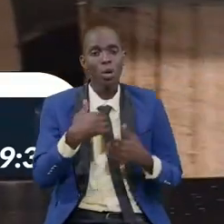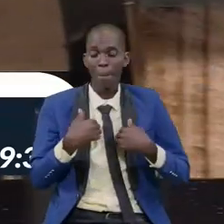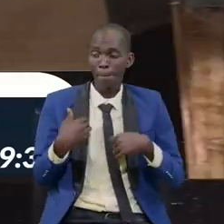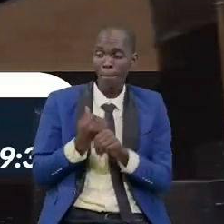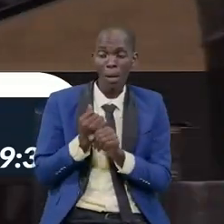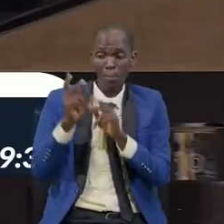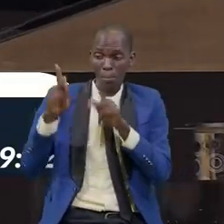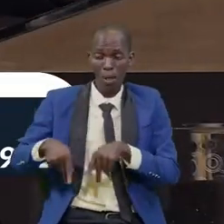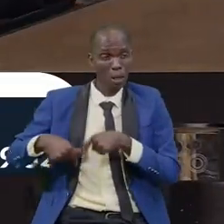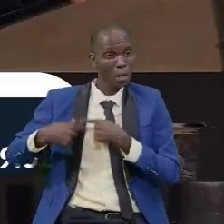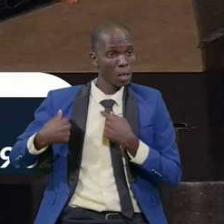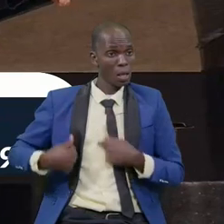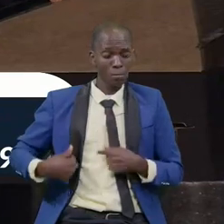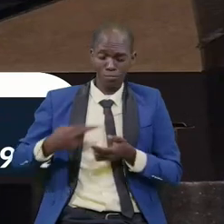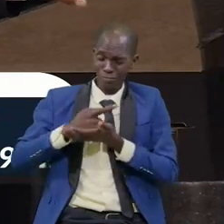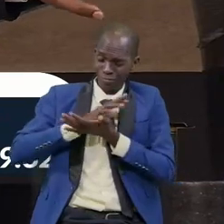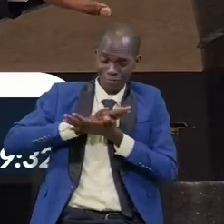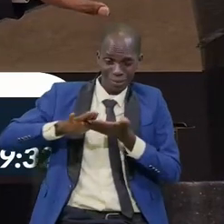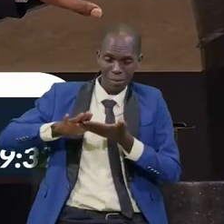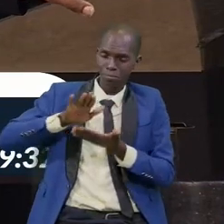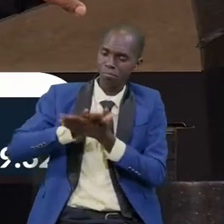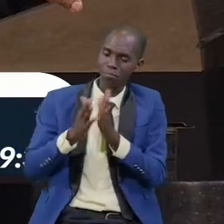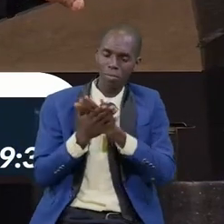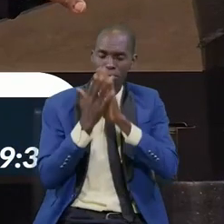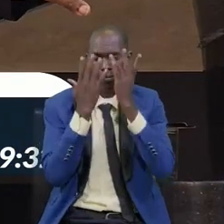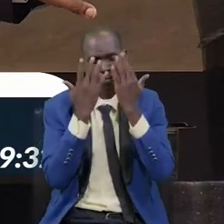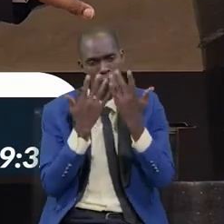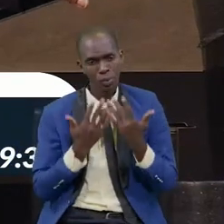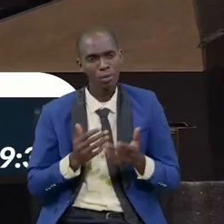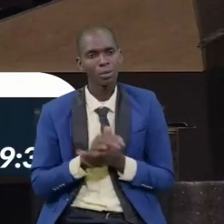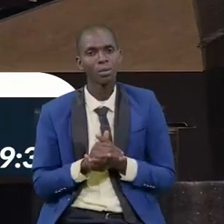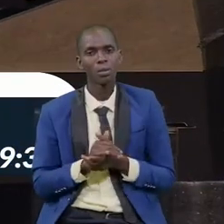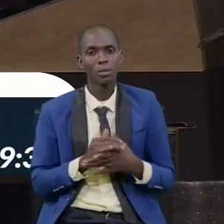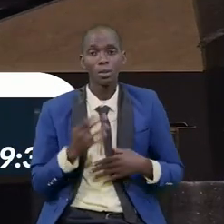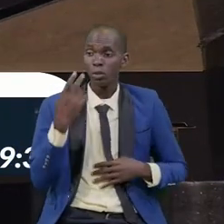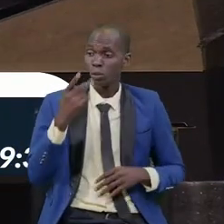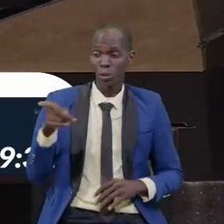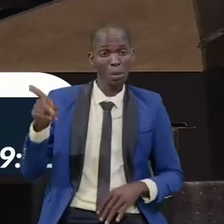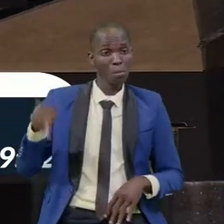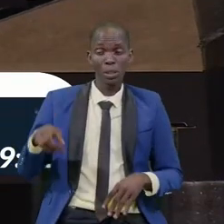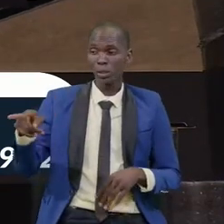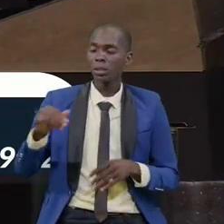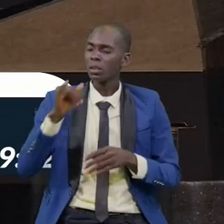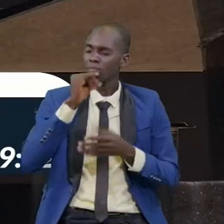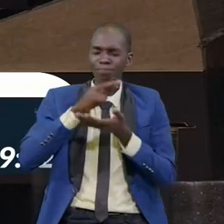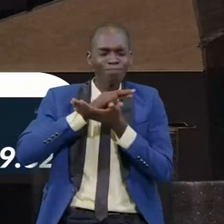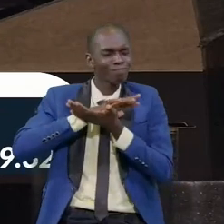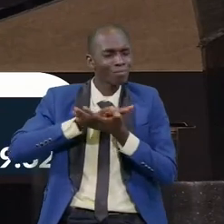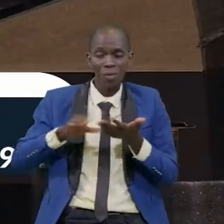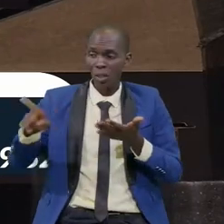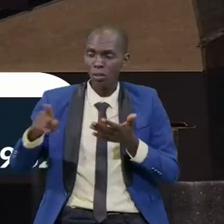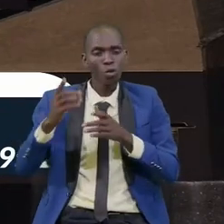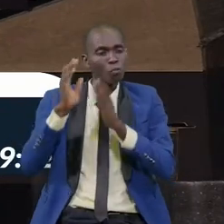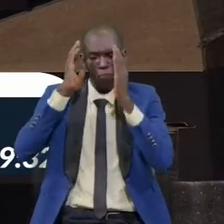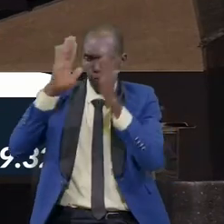Parce que vous affligez le cœur du juste par des mensonges. Regardez la personne juste là. Alors, il va à